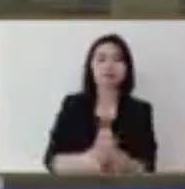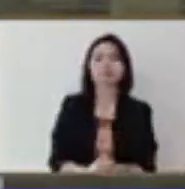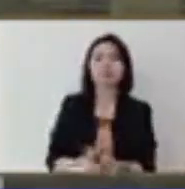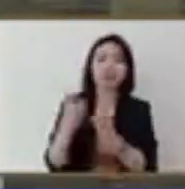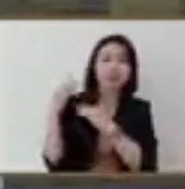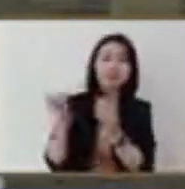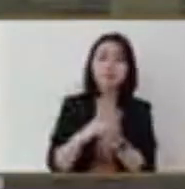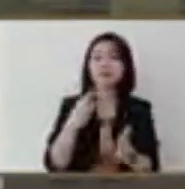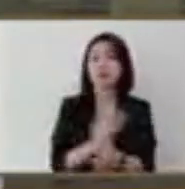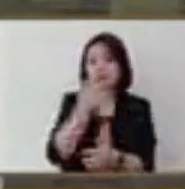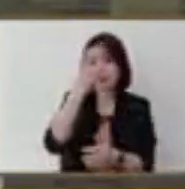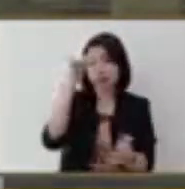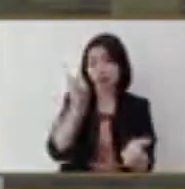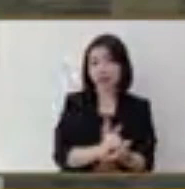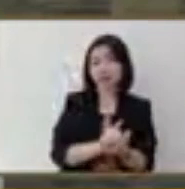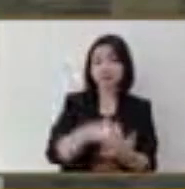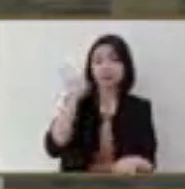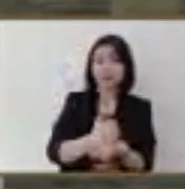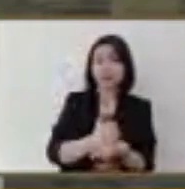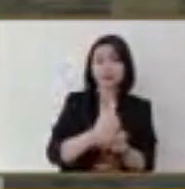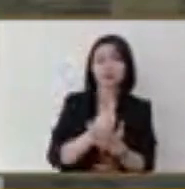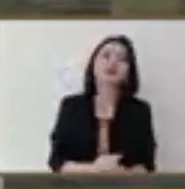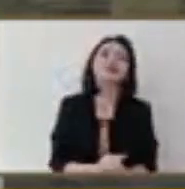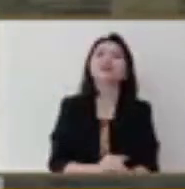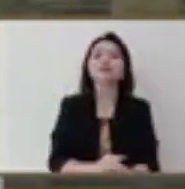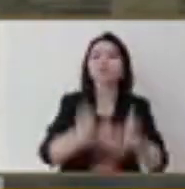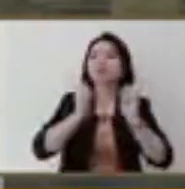So I hope naunawaan niyo po yung mensahe ngayong gabing ito. Amen? Alright, tumayo po tayong lahat.